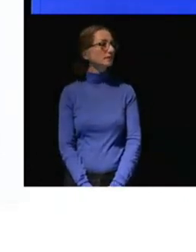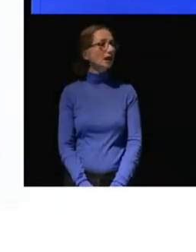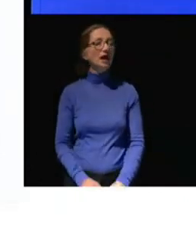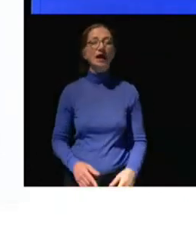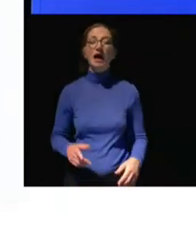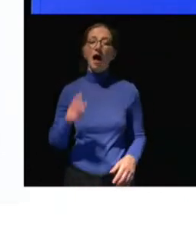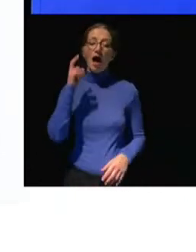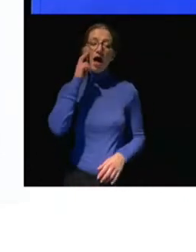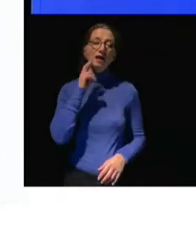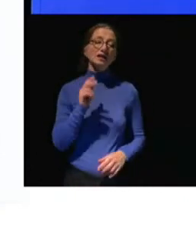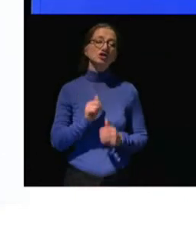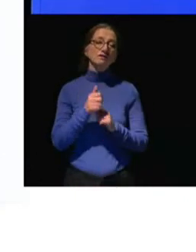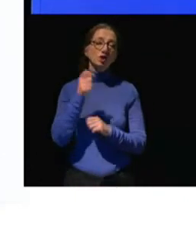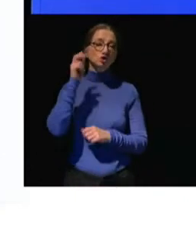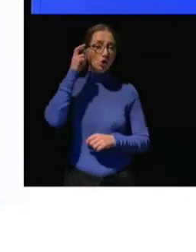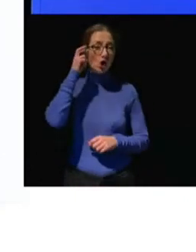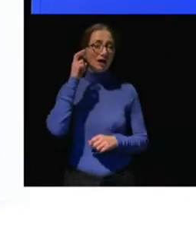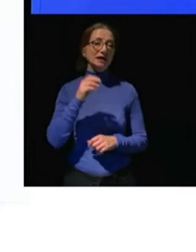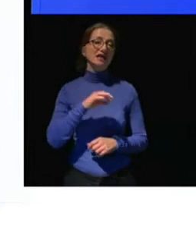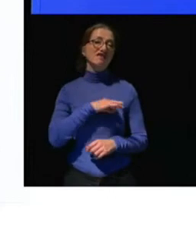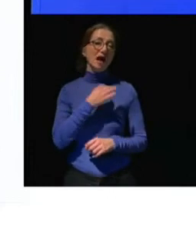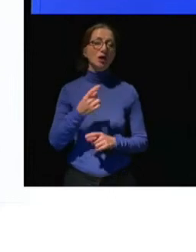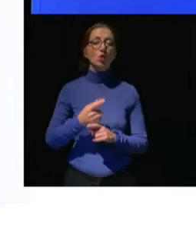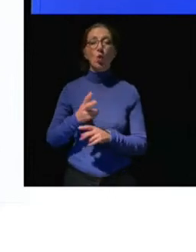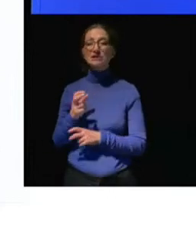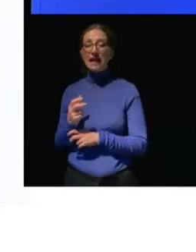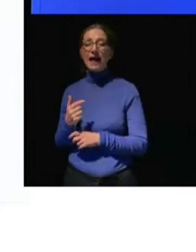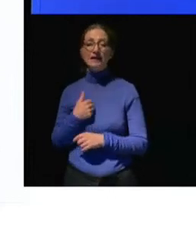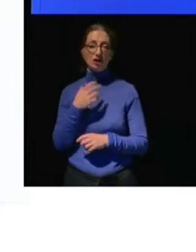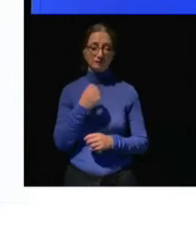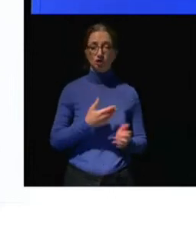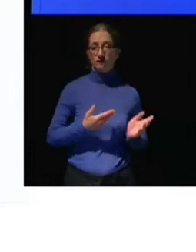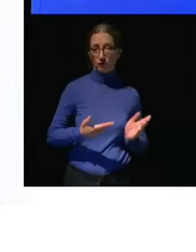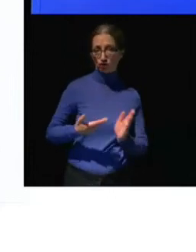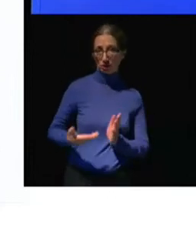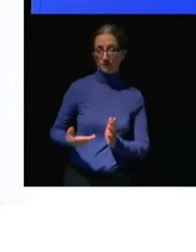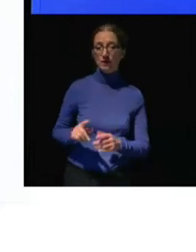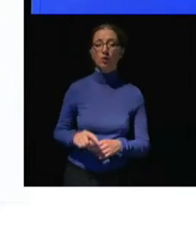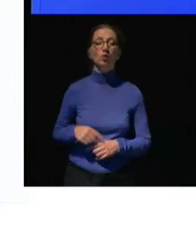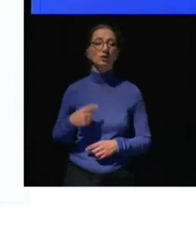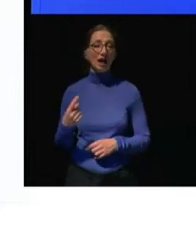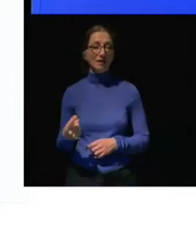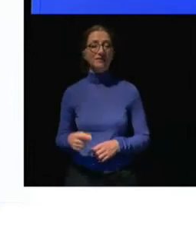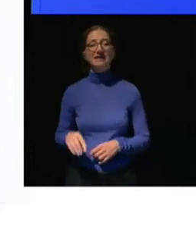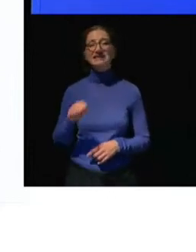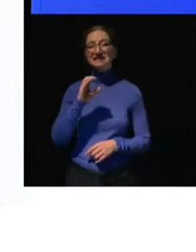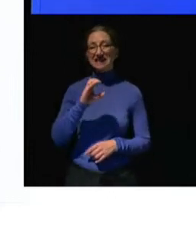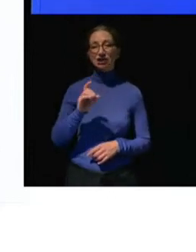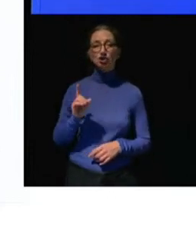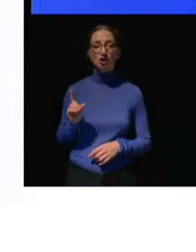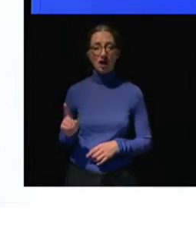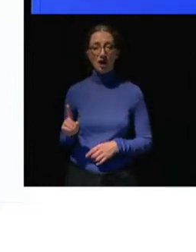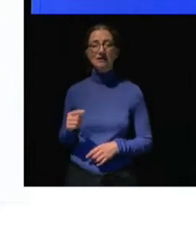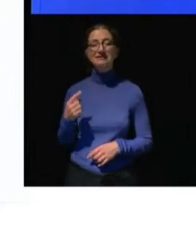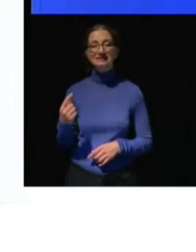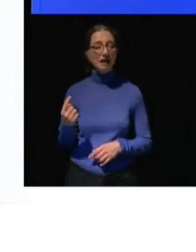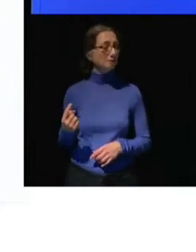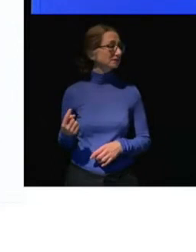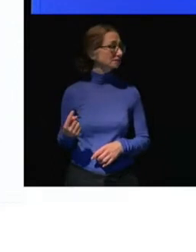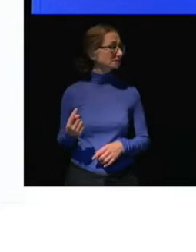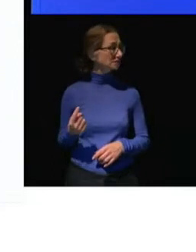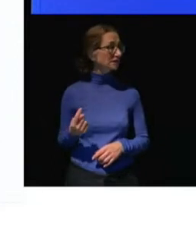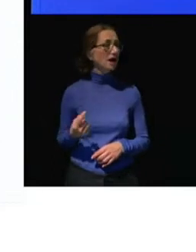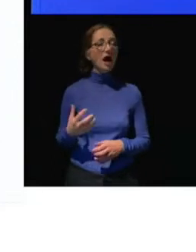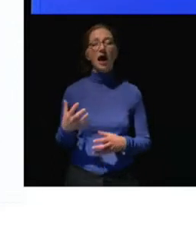Absicherungssystemen zur Altersvorsorge in Frankreich und in Österreich vorstellen und anschließend wird Silja dann mehr zu den Systemen